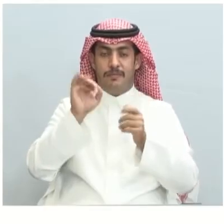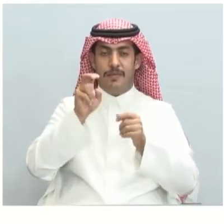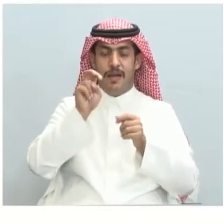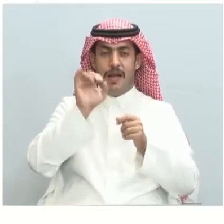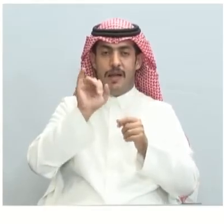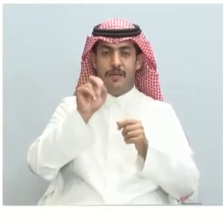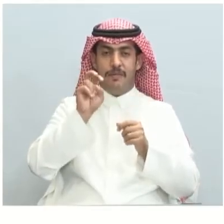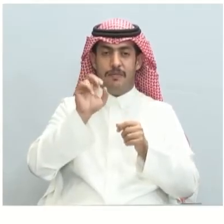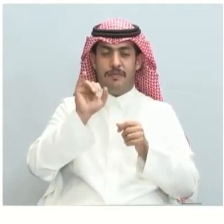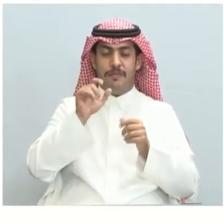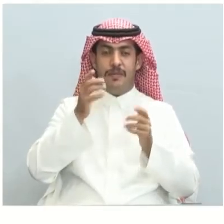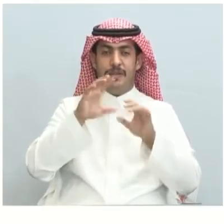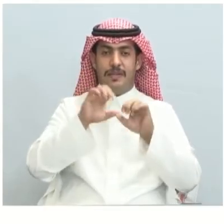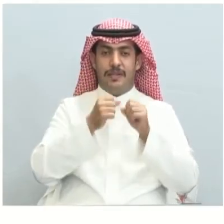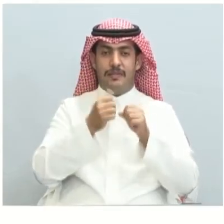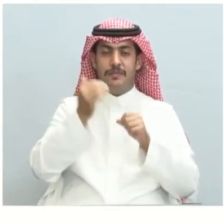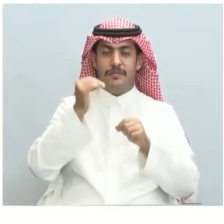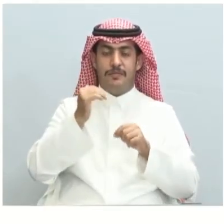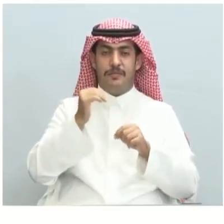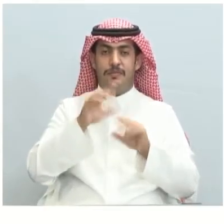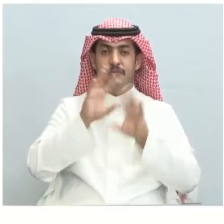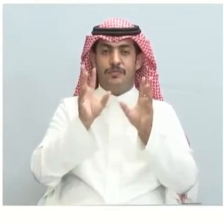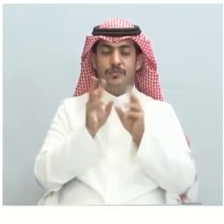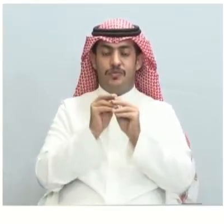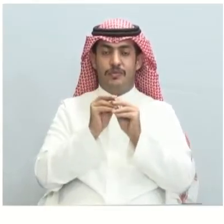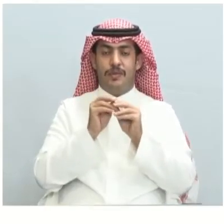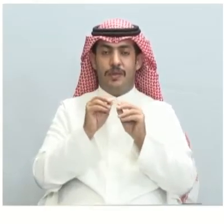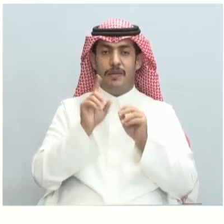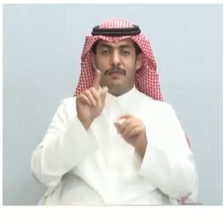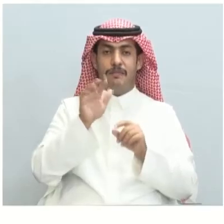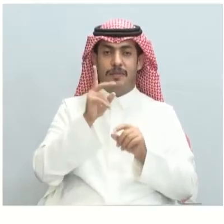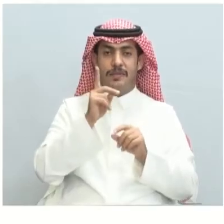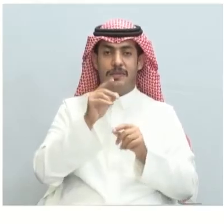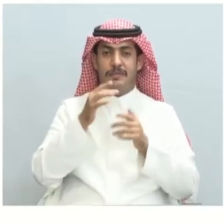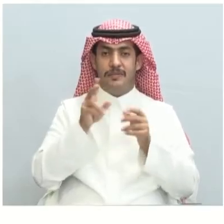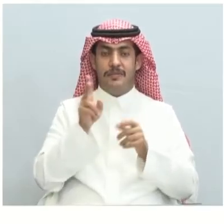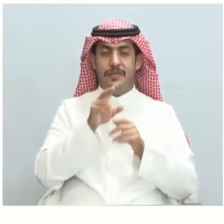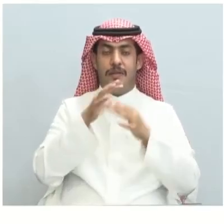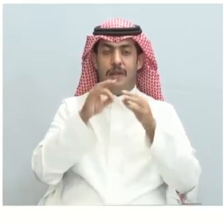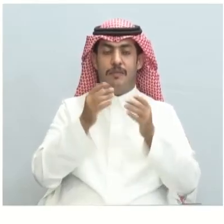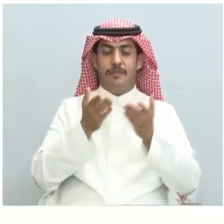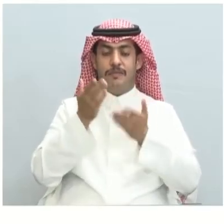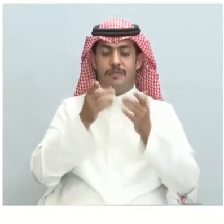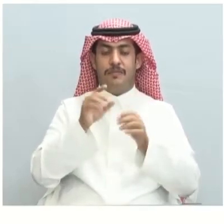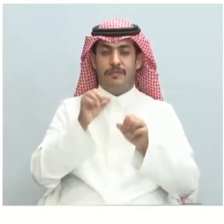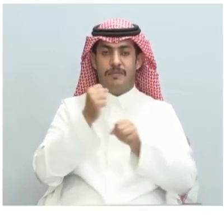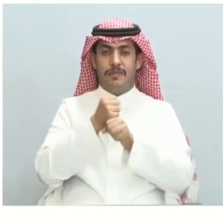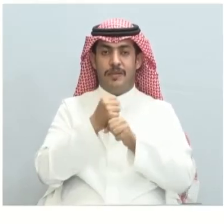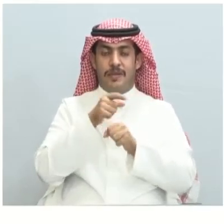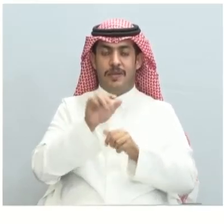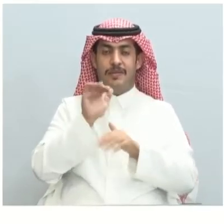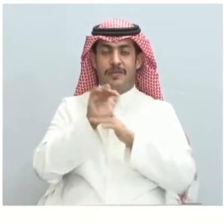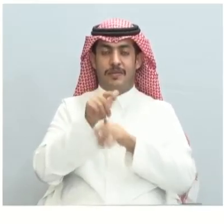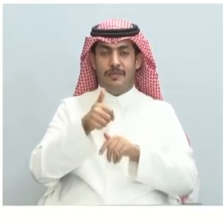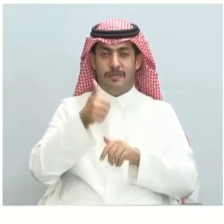في مقام الجزء الكسري ثم جمع البسط الى الناتج مع بقاء المقام نفسه وهذا